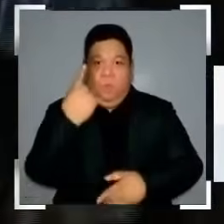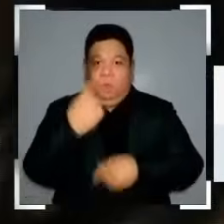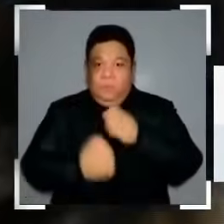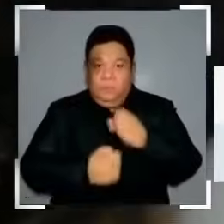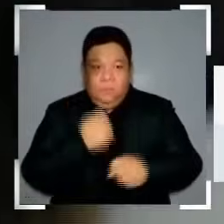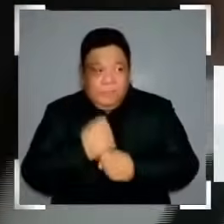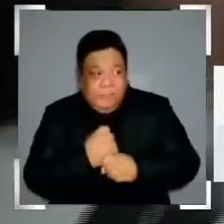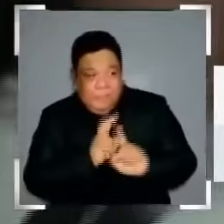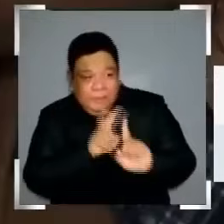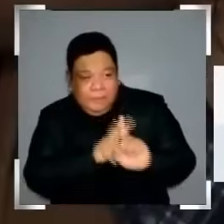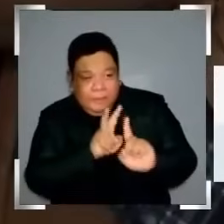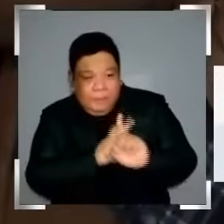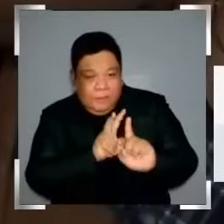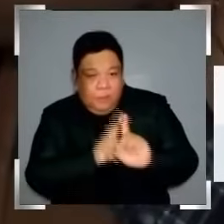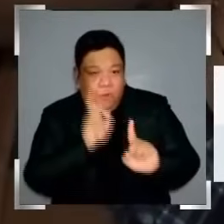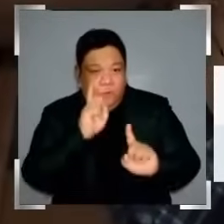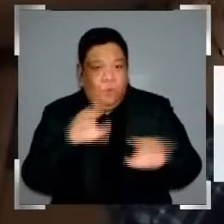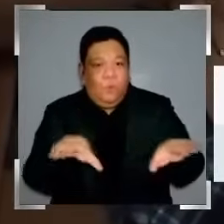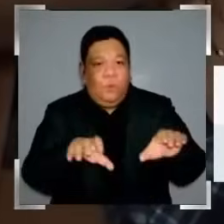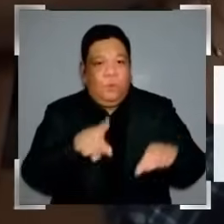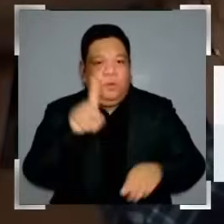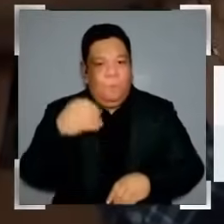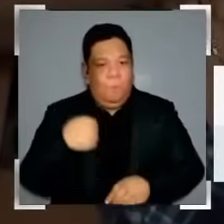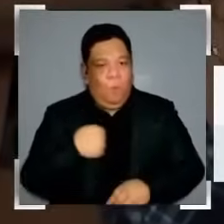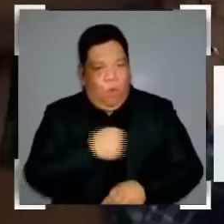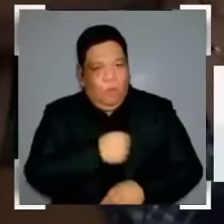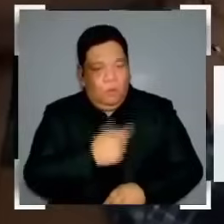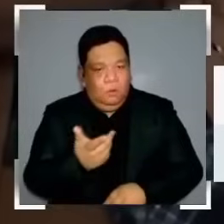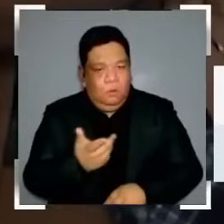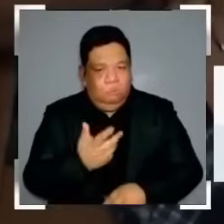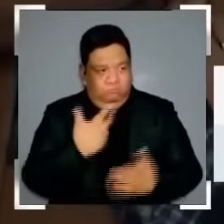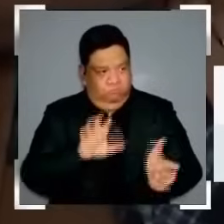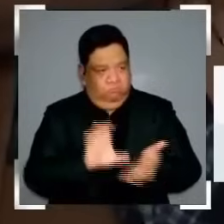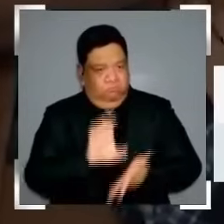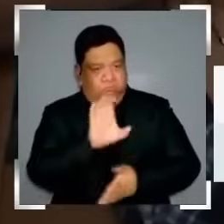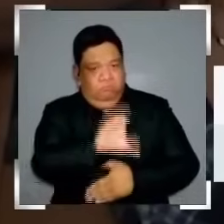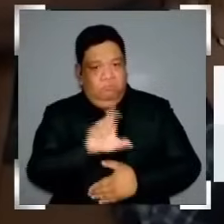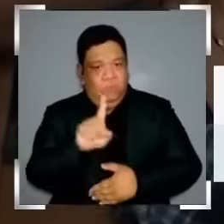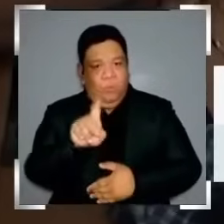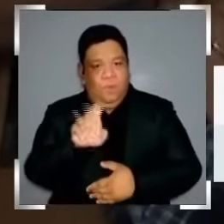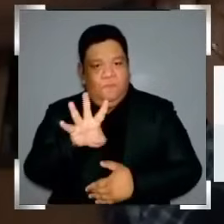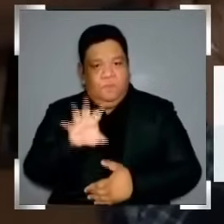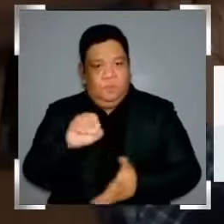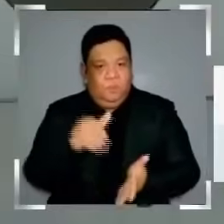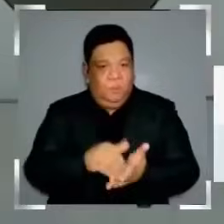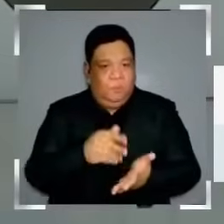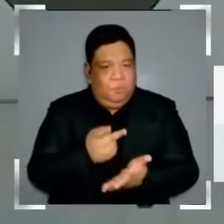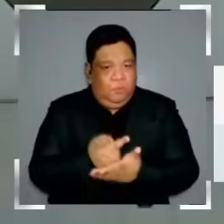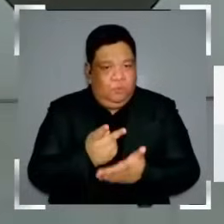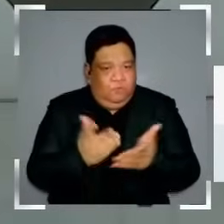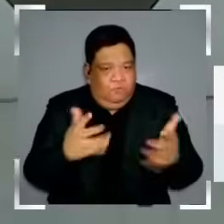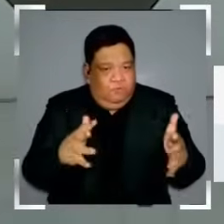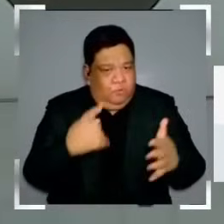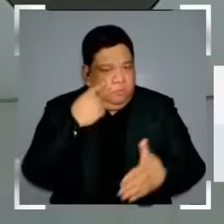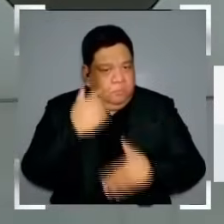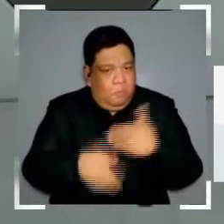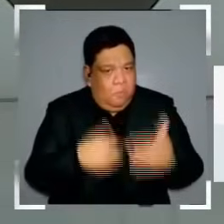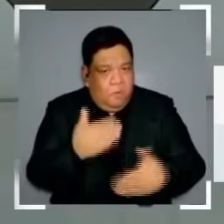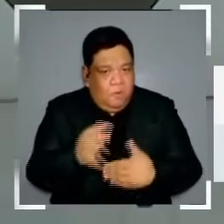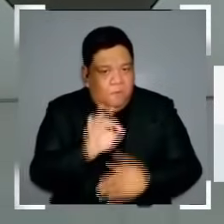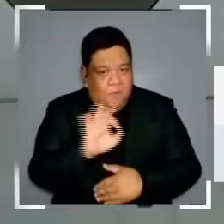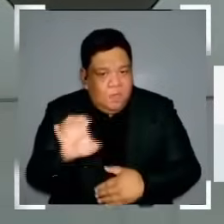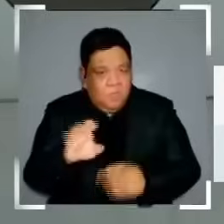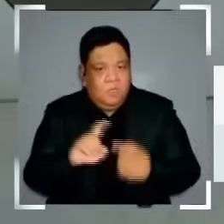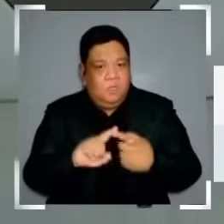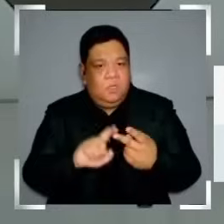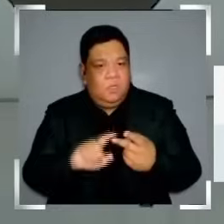factory worker sa Poland. Nakapagbayad na rin daw siya ng 140,000 pesos para sa processing fee at travel insurance. Ang